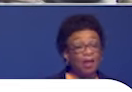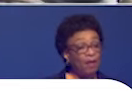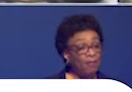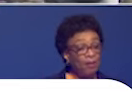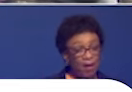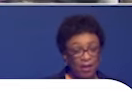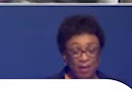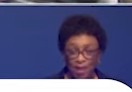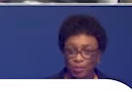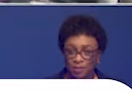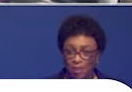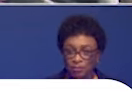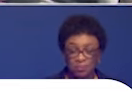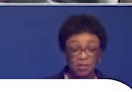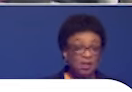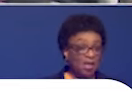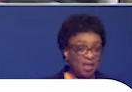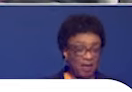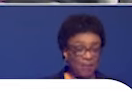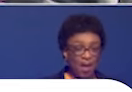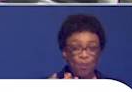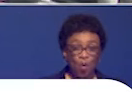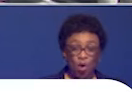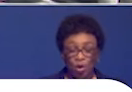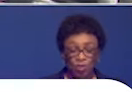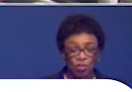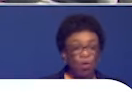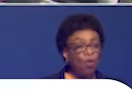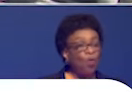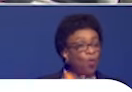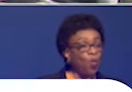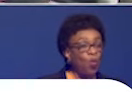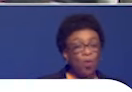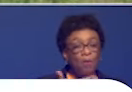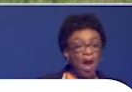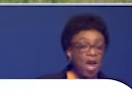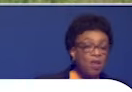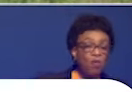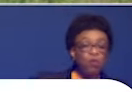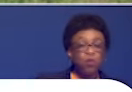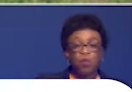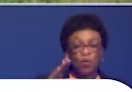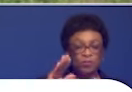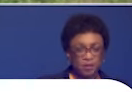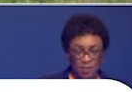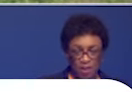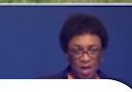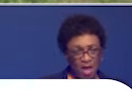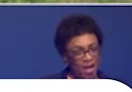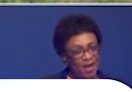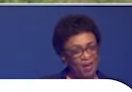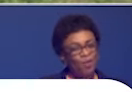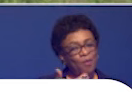matarajioyetu nikwambamotounapowaka, huzimwanamaji.Sasaleo, majiyanawaka.